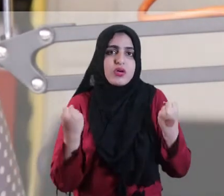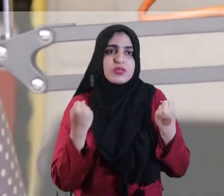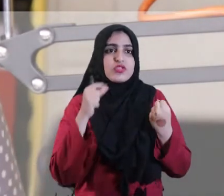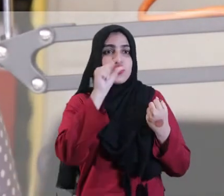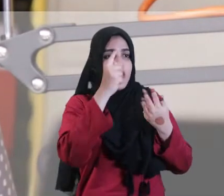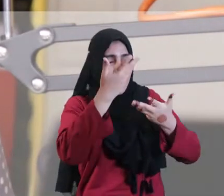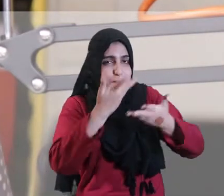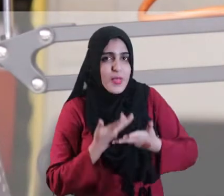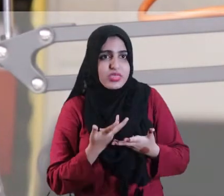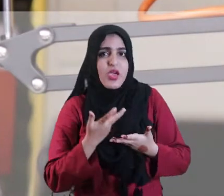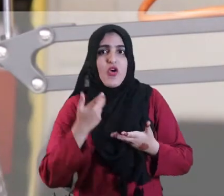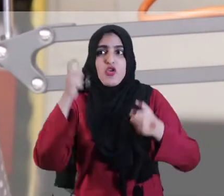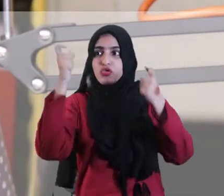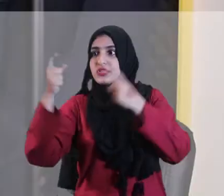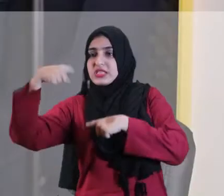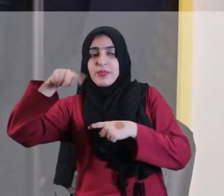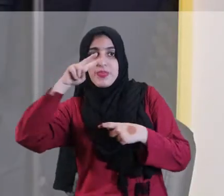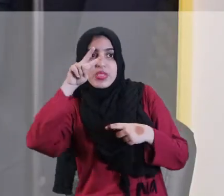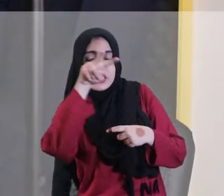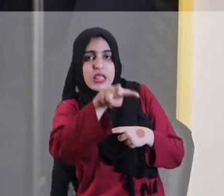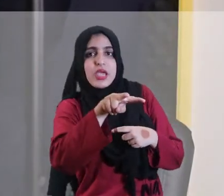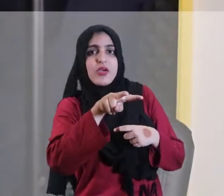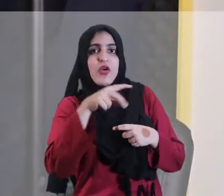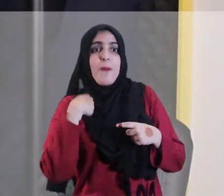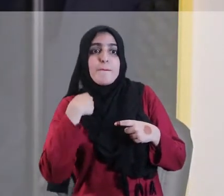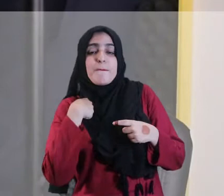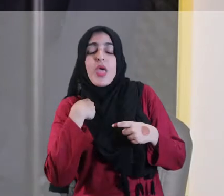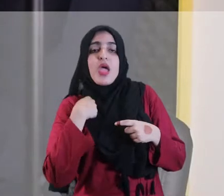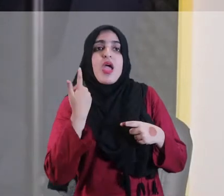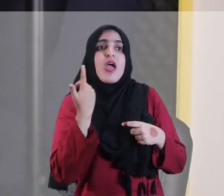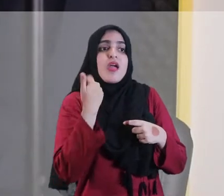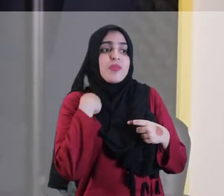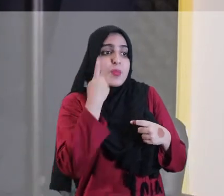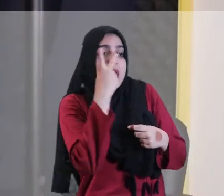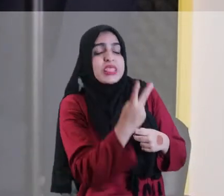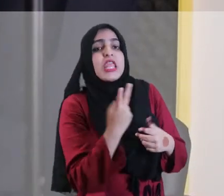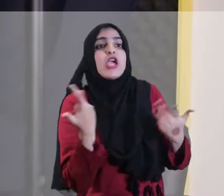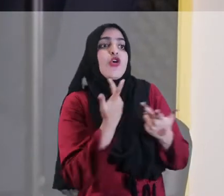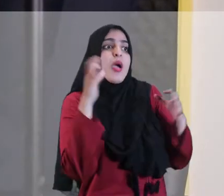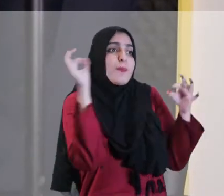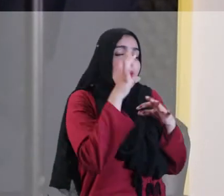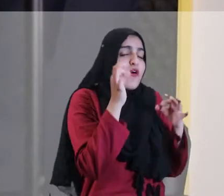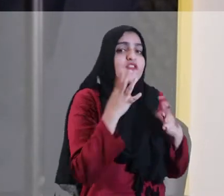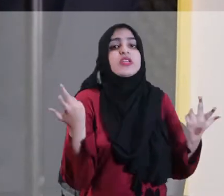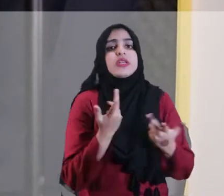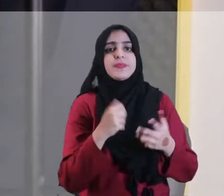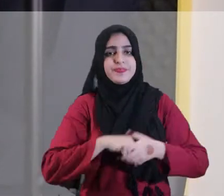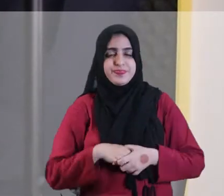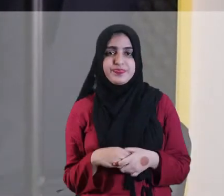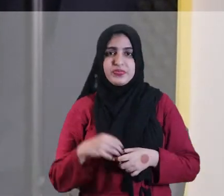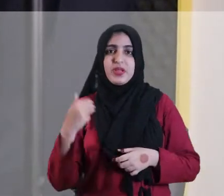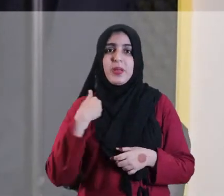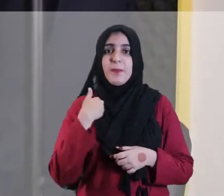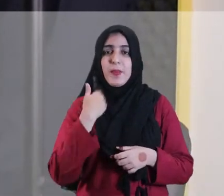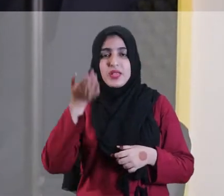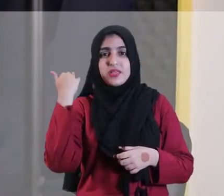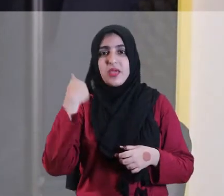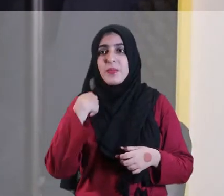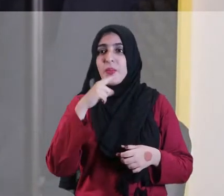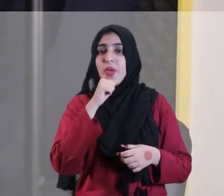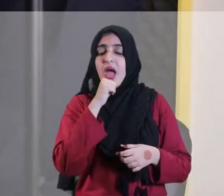के व्हाट्सएप कांटेक्ट विषुव इन्वेस्टिगेशन ओं कि मुझे तो मेरे वाले में रूम अल्लाह जन्नत नसीब करें ही